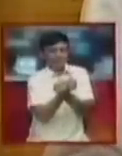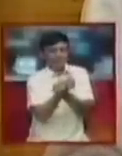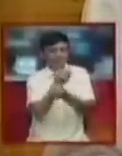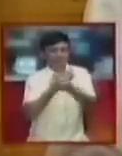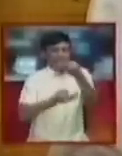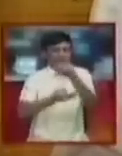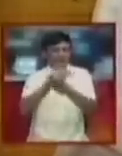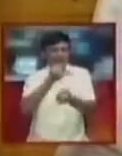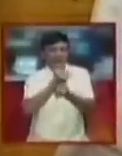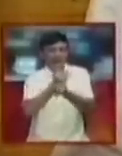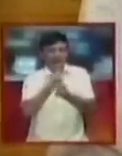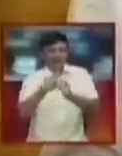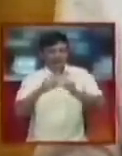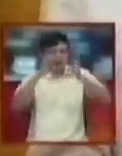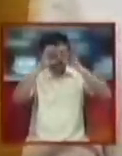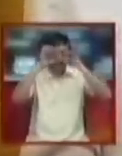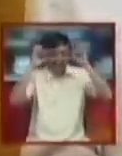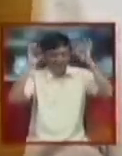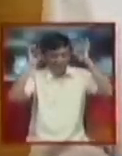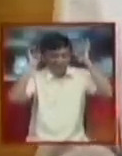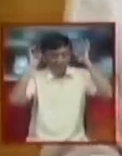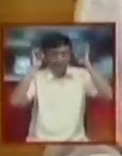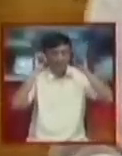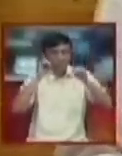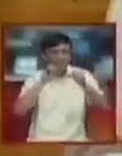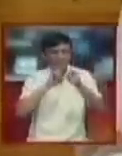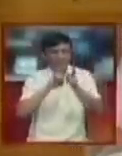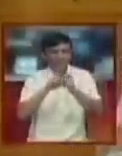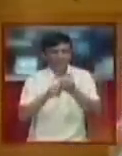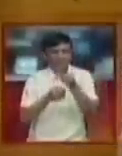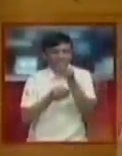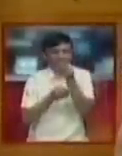paa, nakapiring pa ang mga mata, at